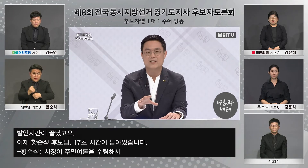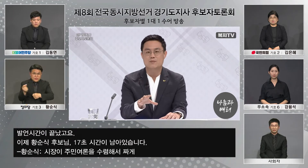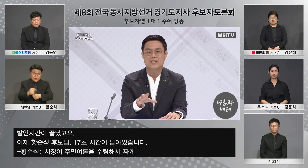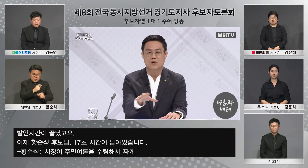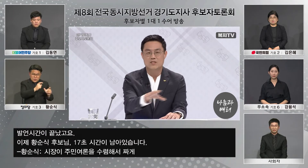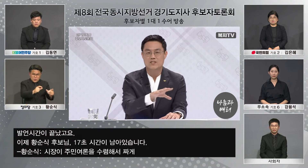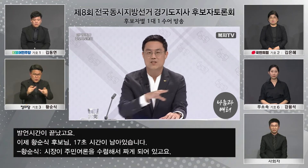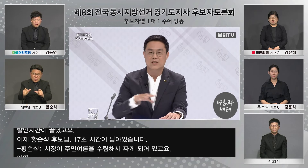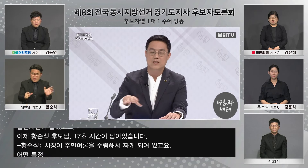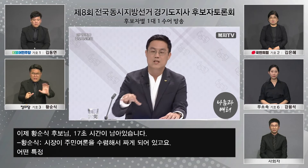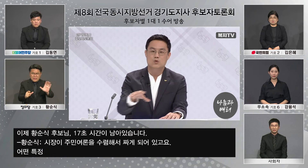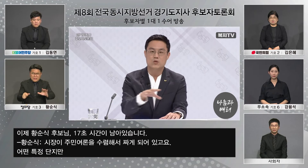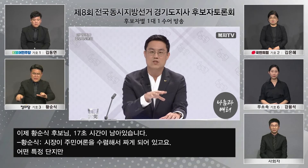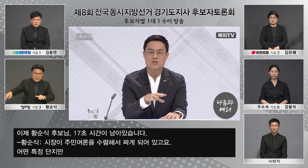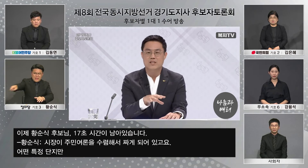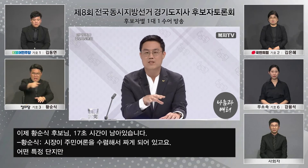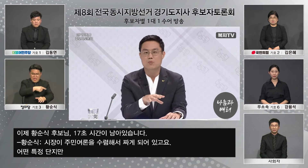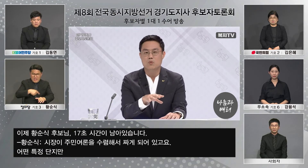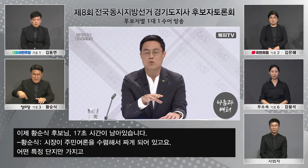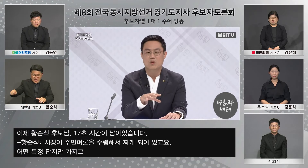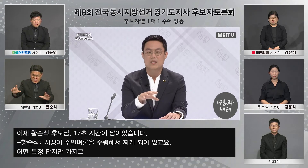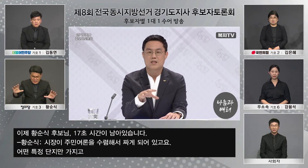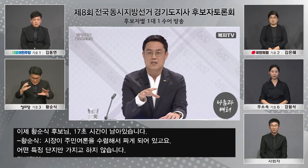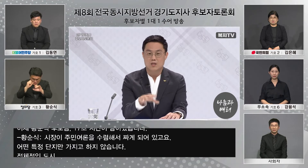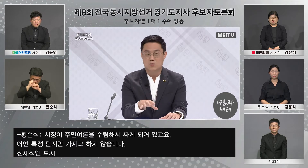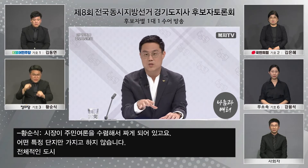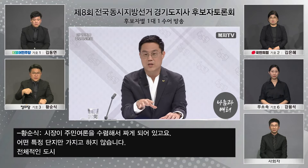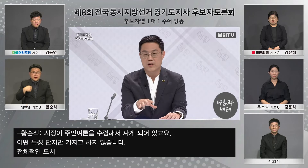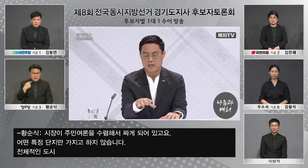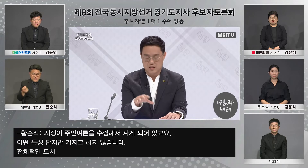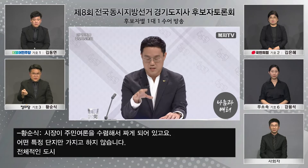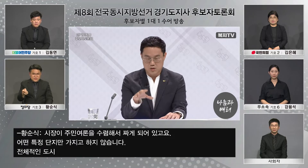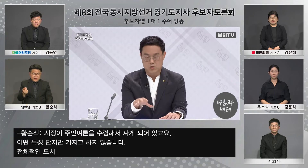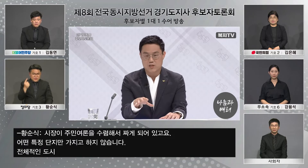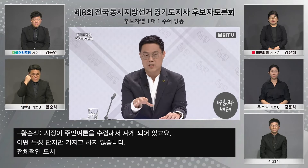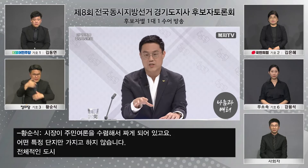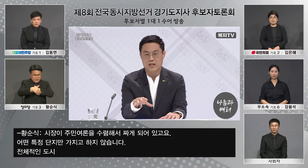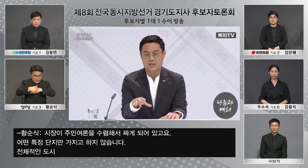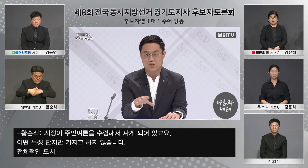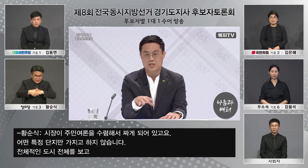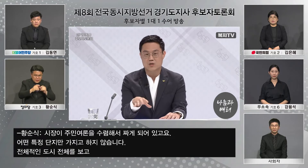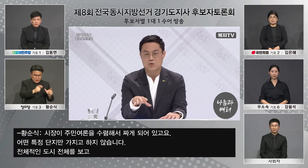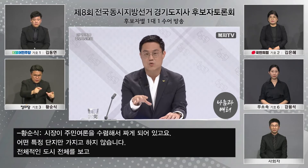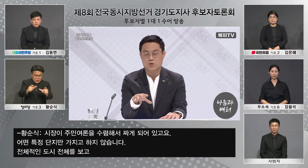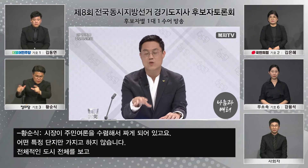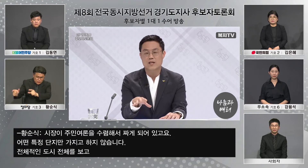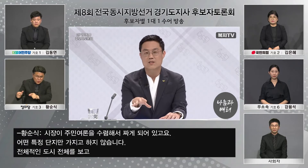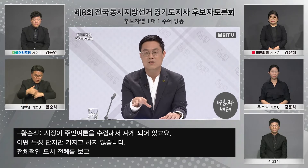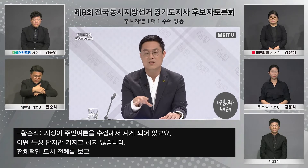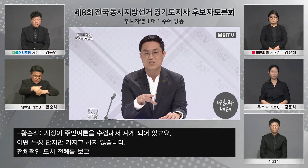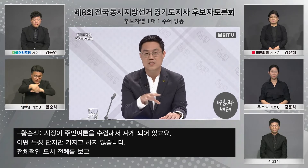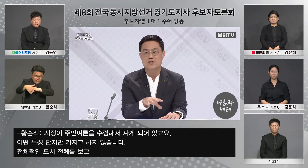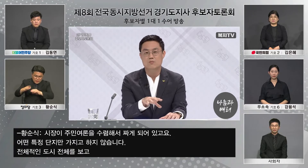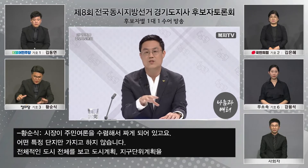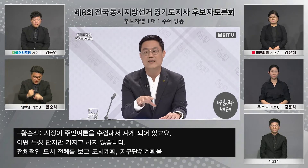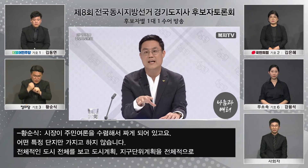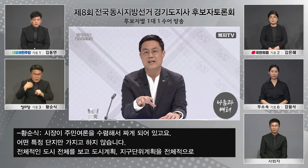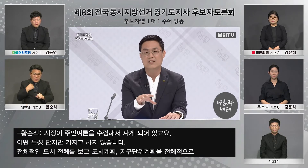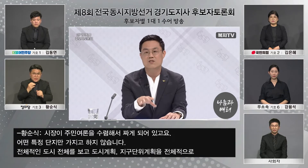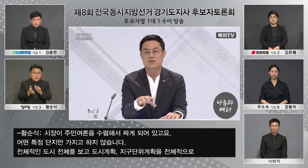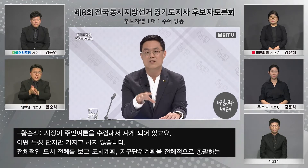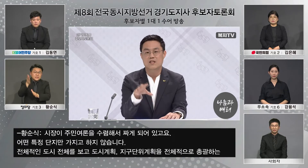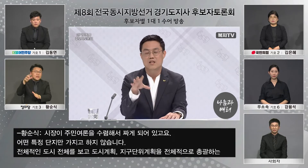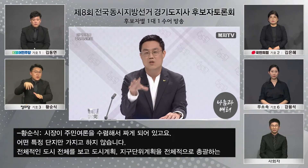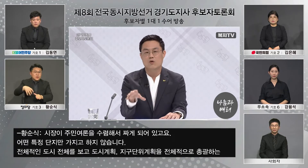가지고 하지 않습니다. 전체적인 도시 전체를 보고 도시계획, 그 지구 단위 계획을 전체적으로 총괄하는 것은 시에서부터